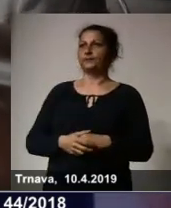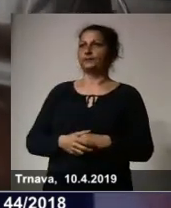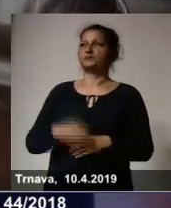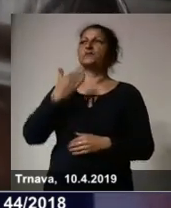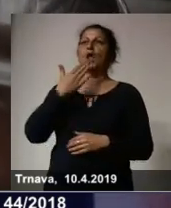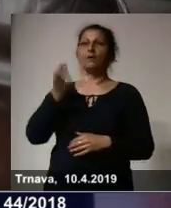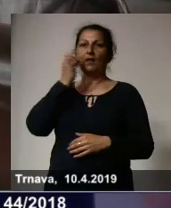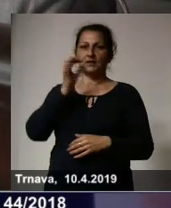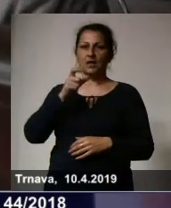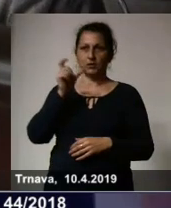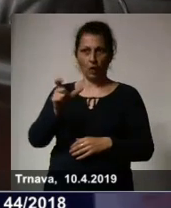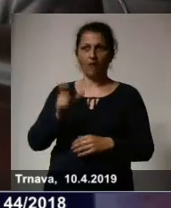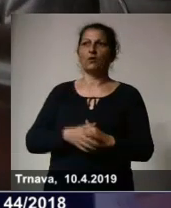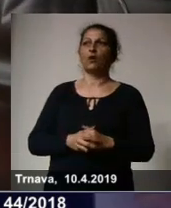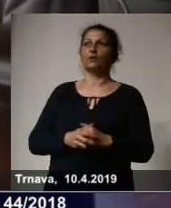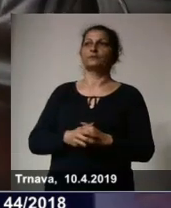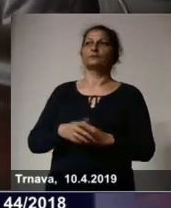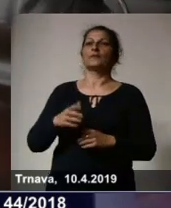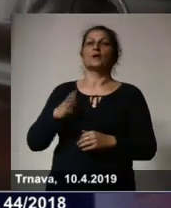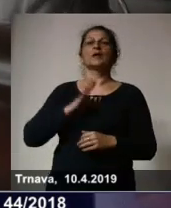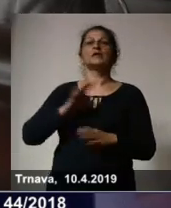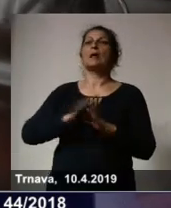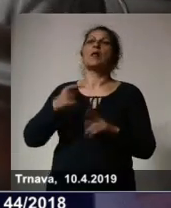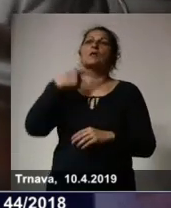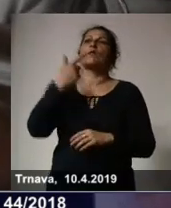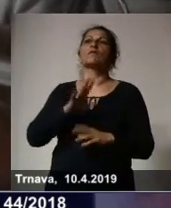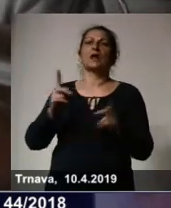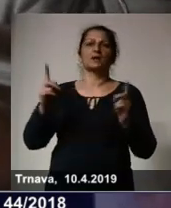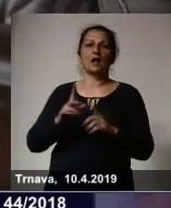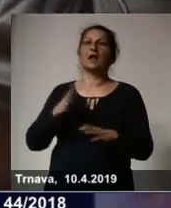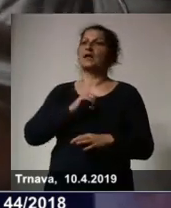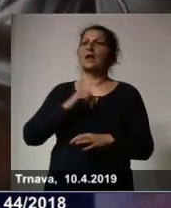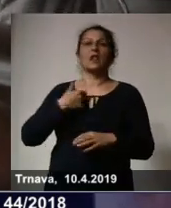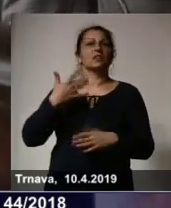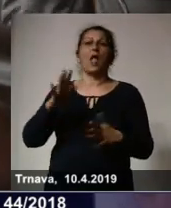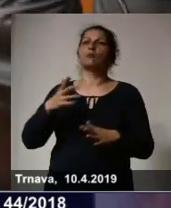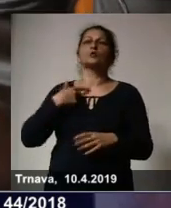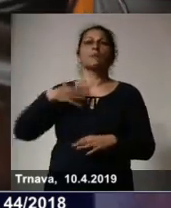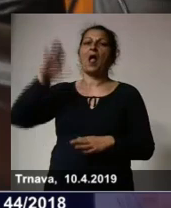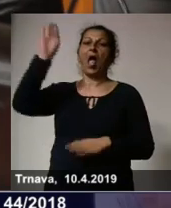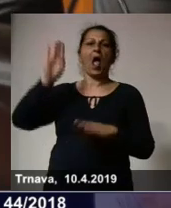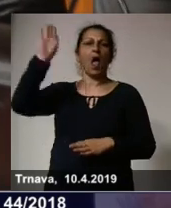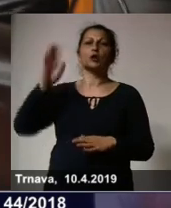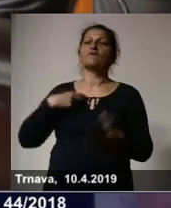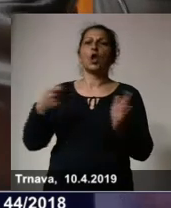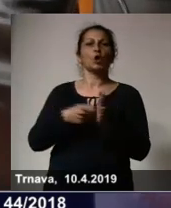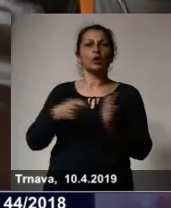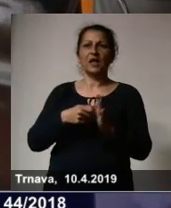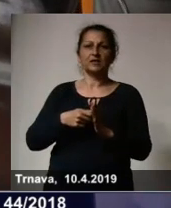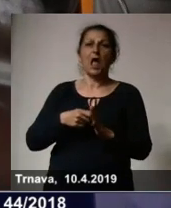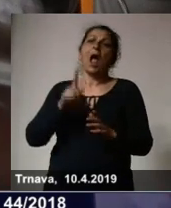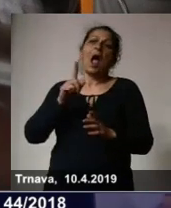Ďakujem pekne za slovo. Ja chcem iba dopredu povedať, že nebudem hlasovať za dotácie nie z dôvodu, že by som s tým nesohlasil, ale som